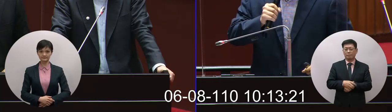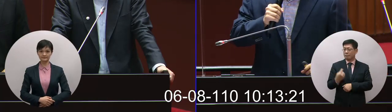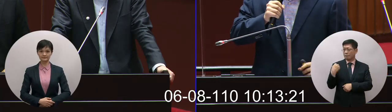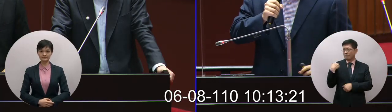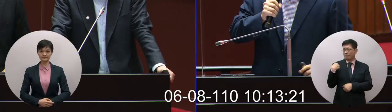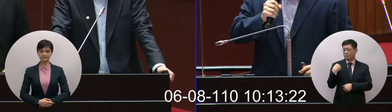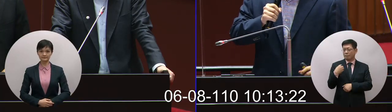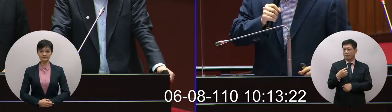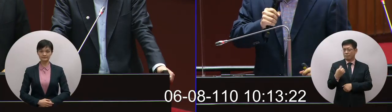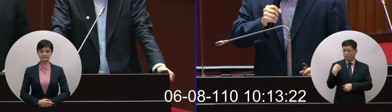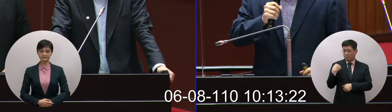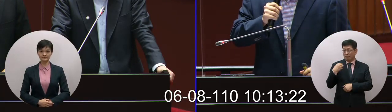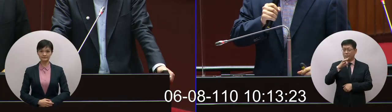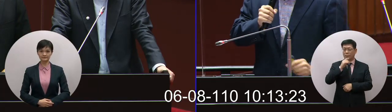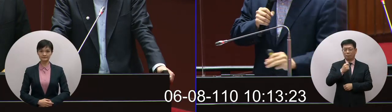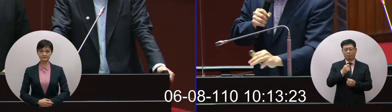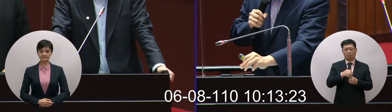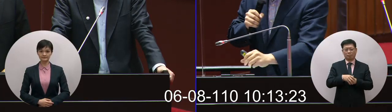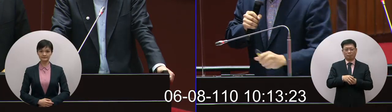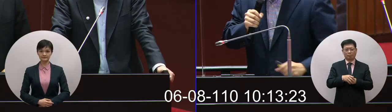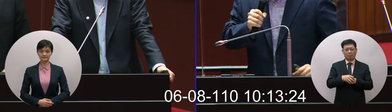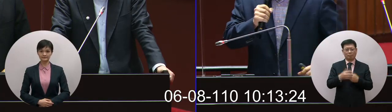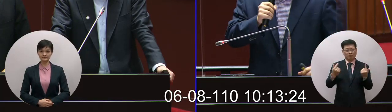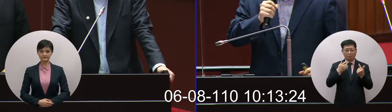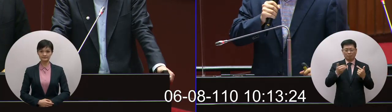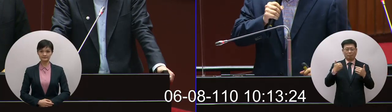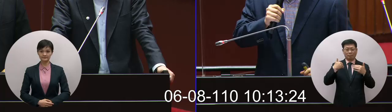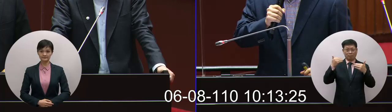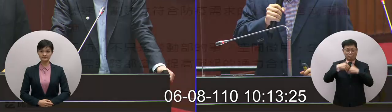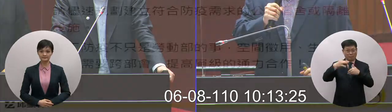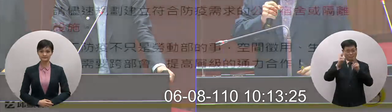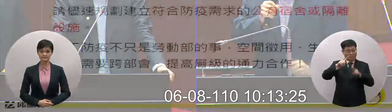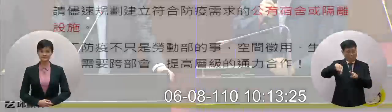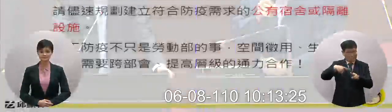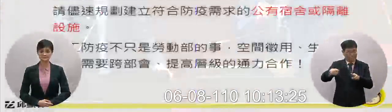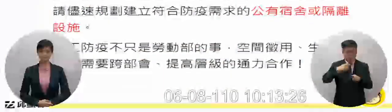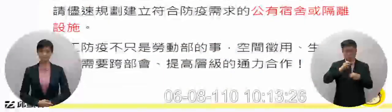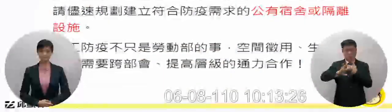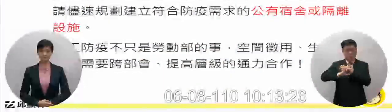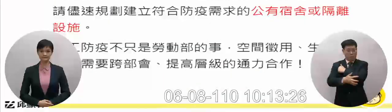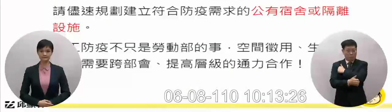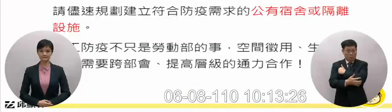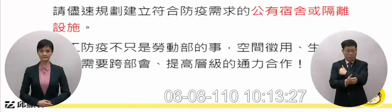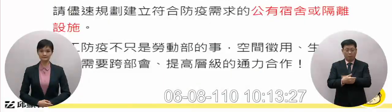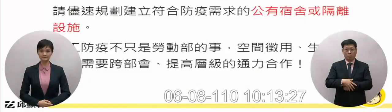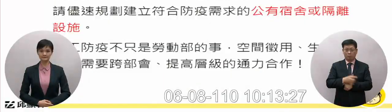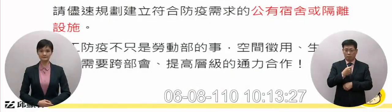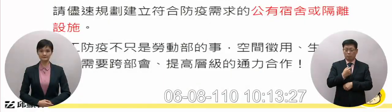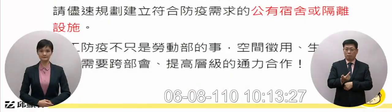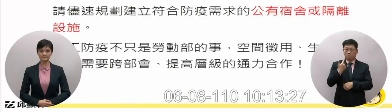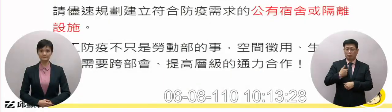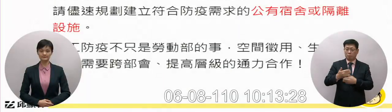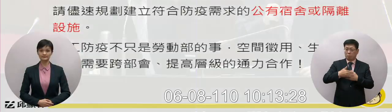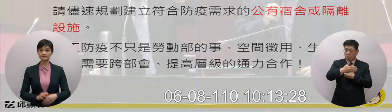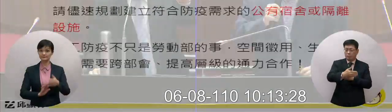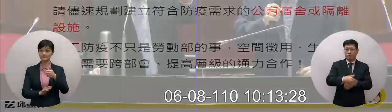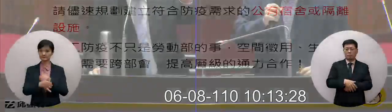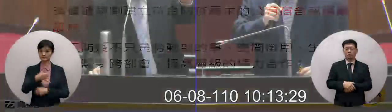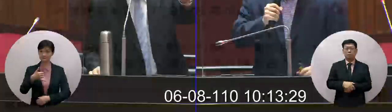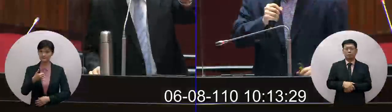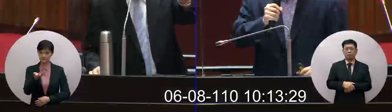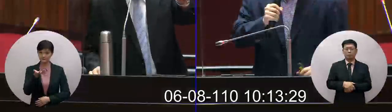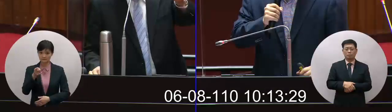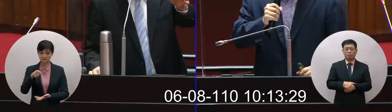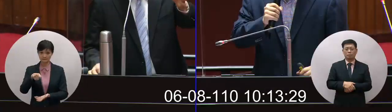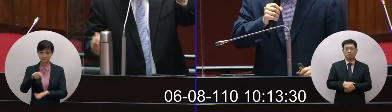啊。这个金源店这个移工，然后就是说紧急的赶快把他去做隔离嘛。 他都你